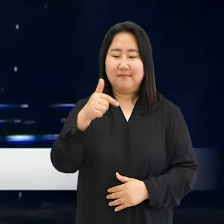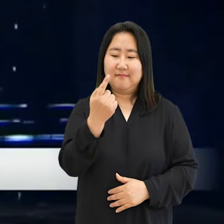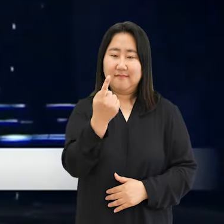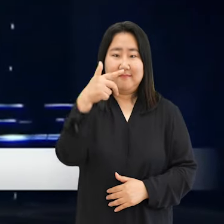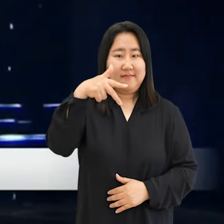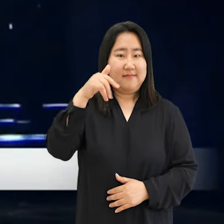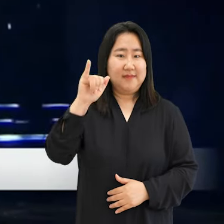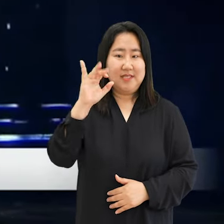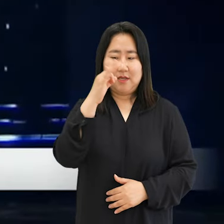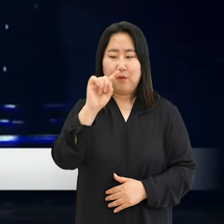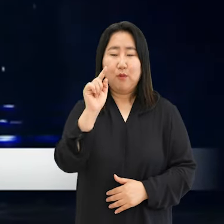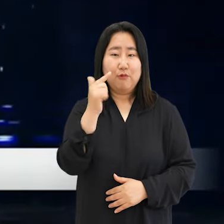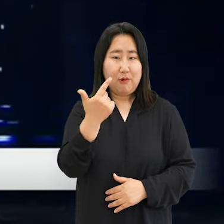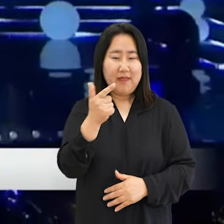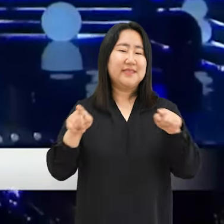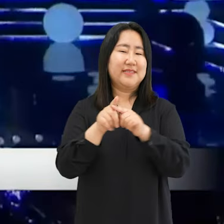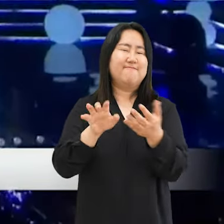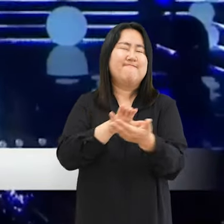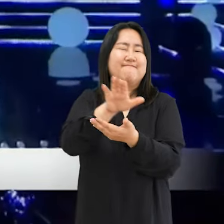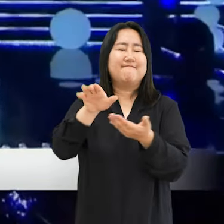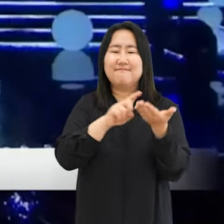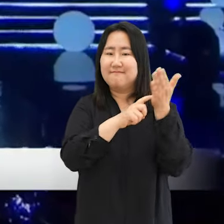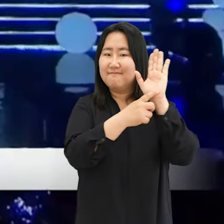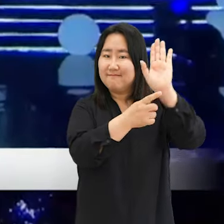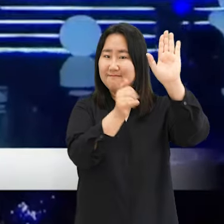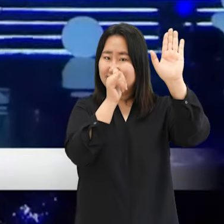아름다운 음악이 어우러진 멋진 무대를 선사합니다.